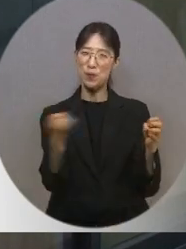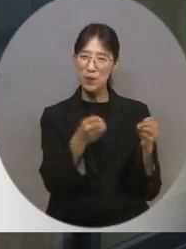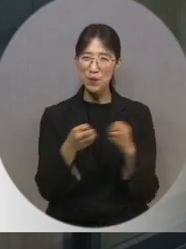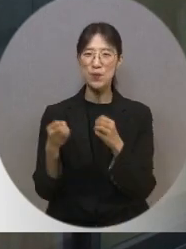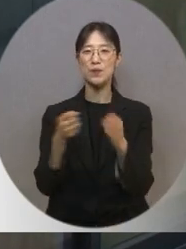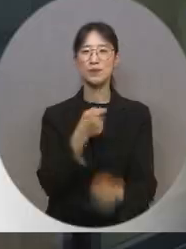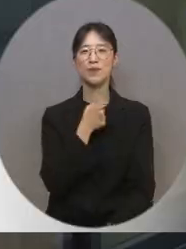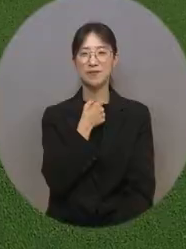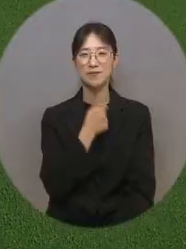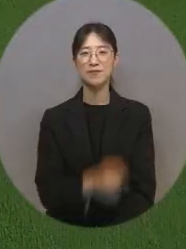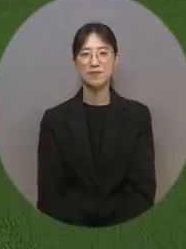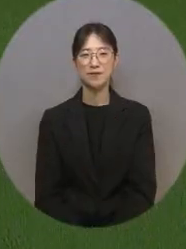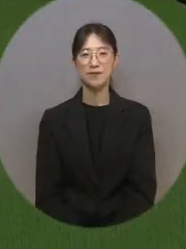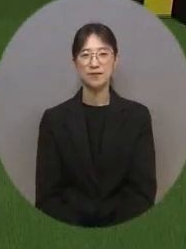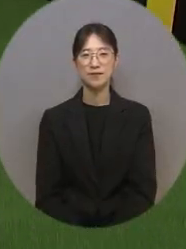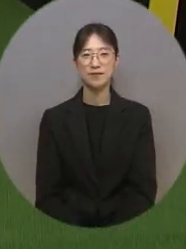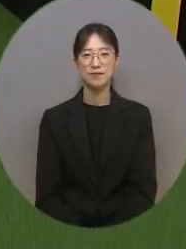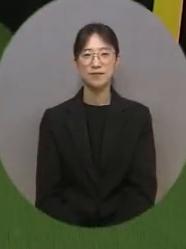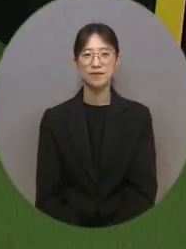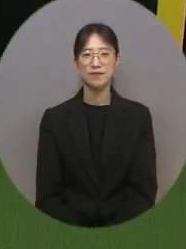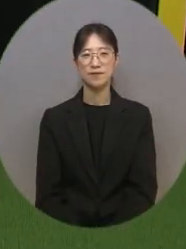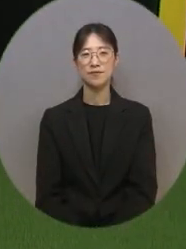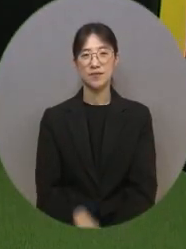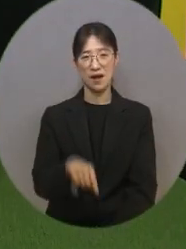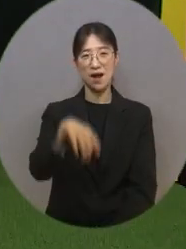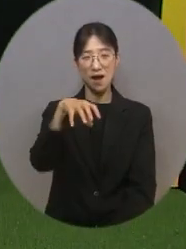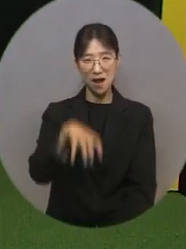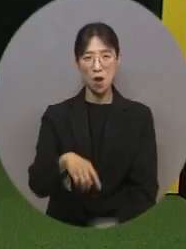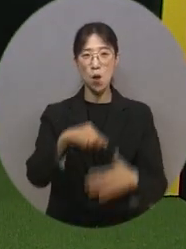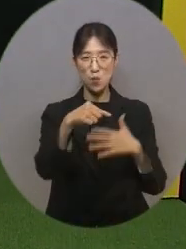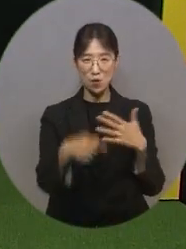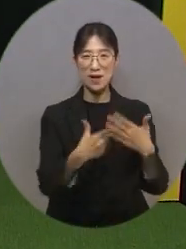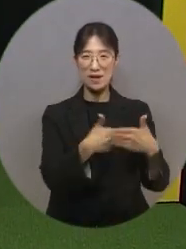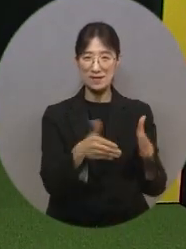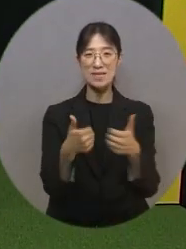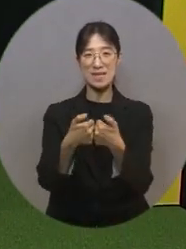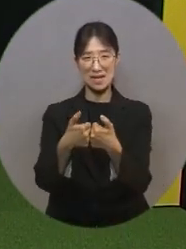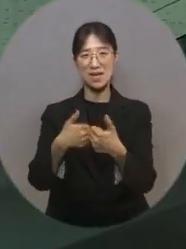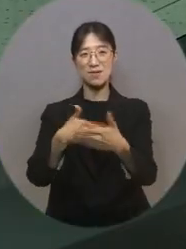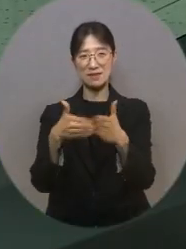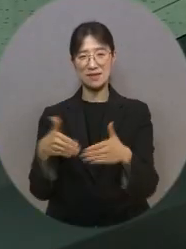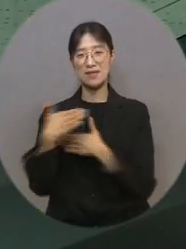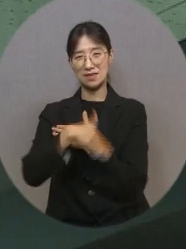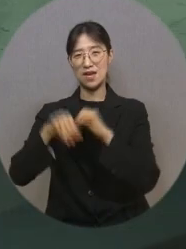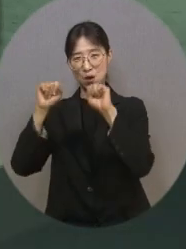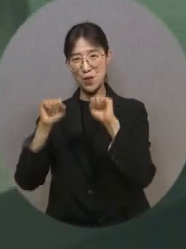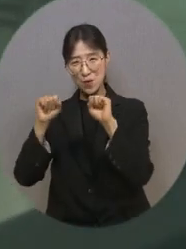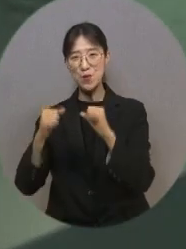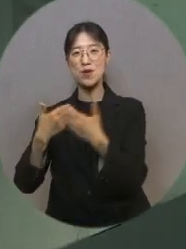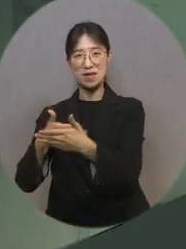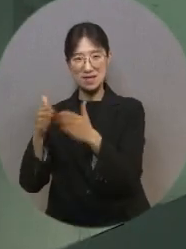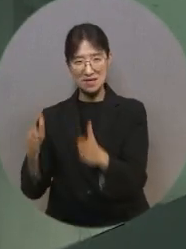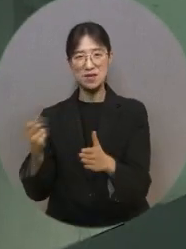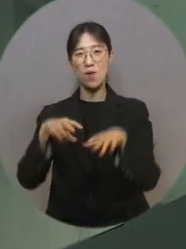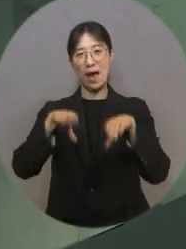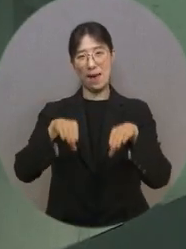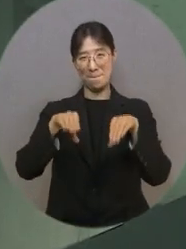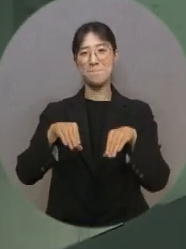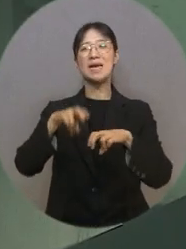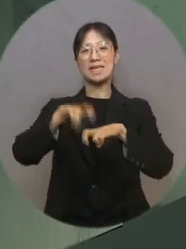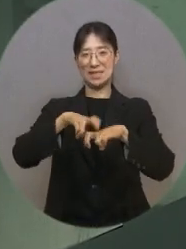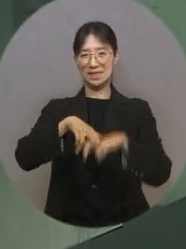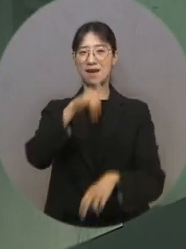했으면 좋겠습니다. 이곳은 다양한 프로그램실, 상담실, 체력 단련실과 함께 안마의자까지